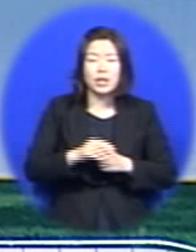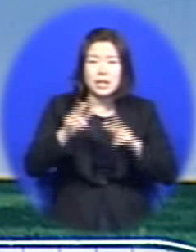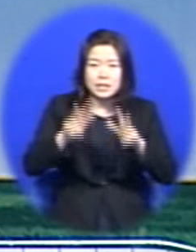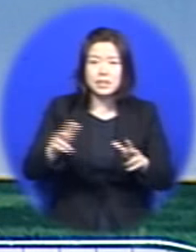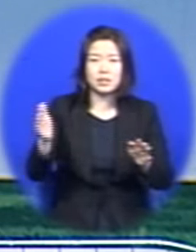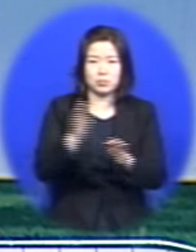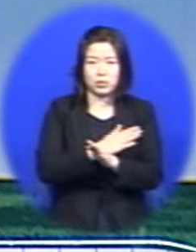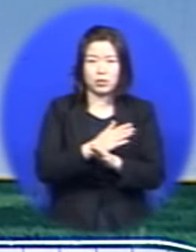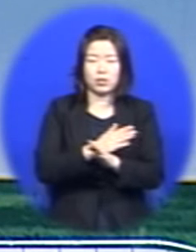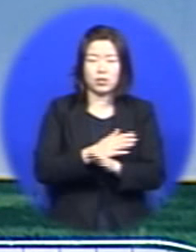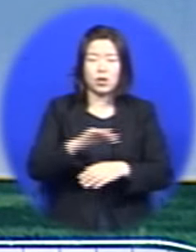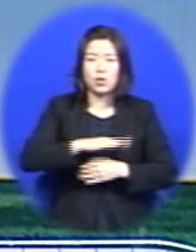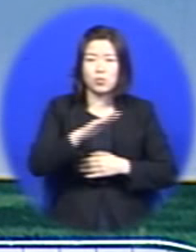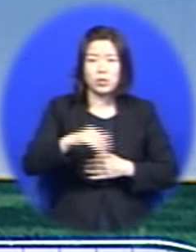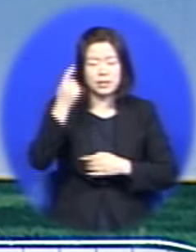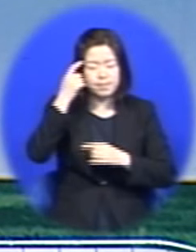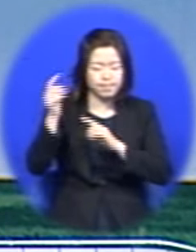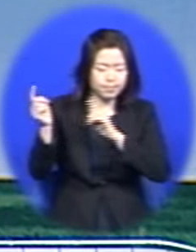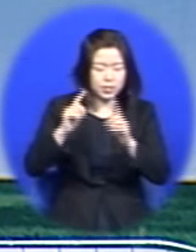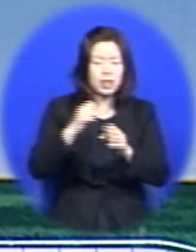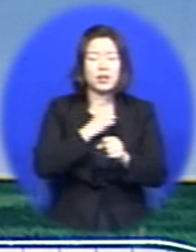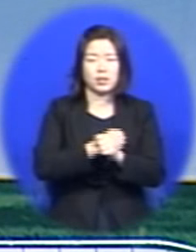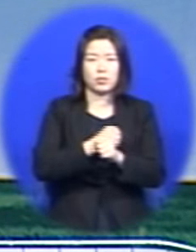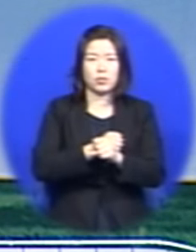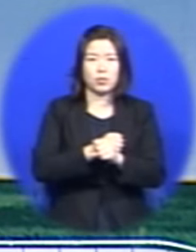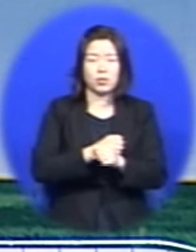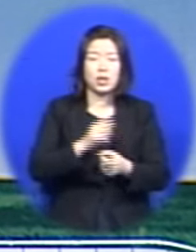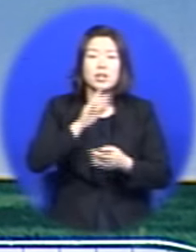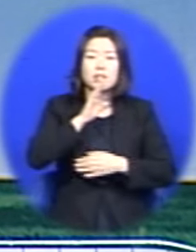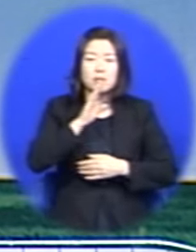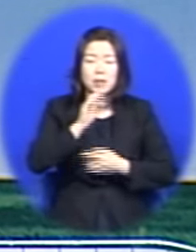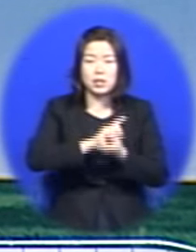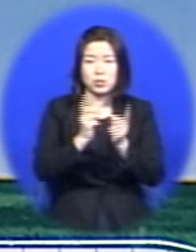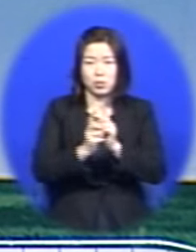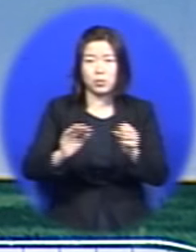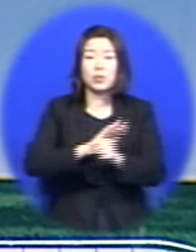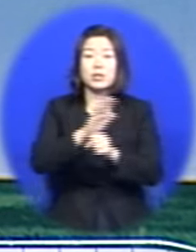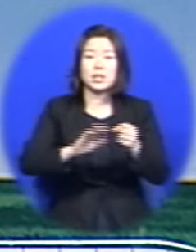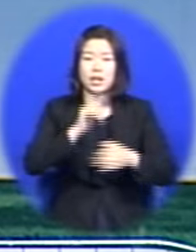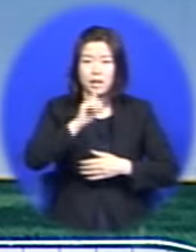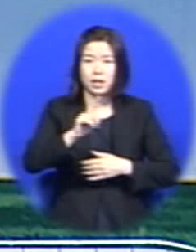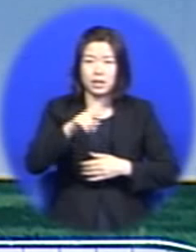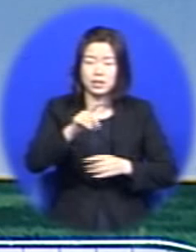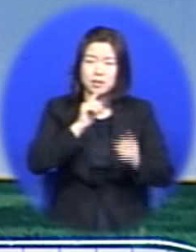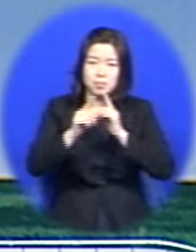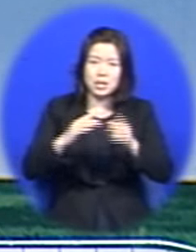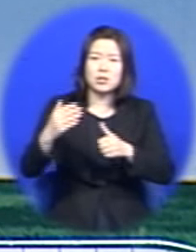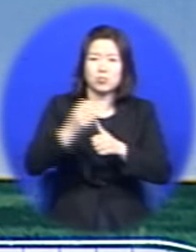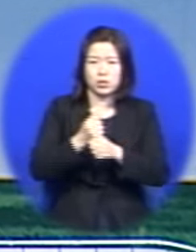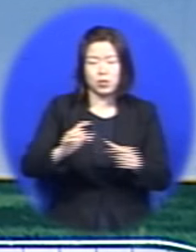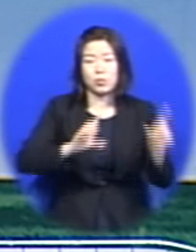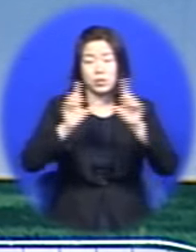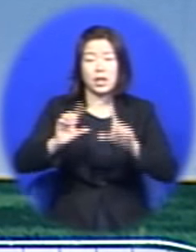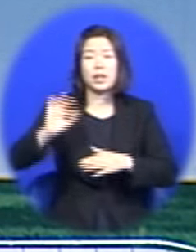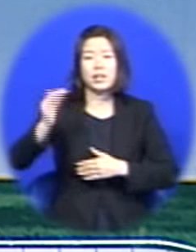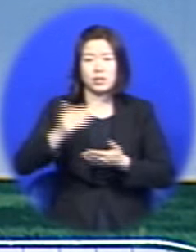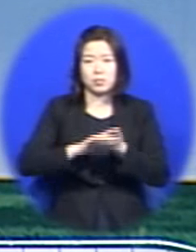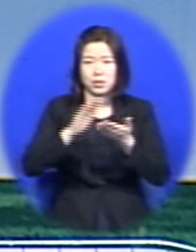우리는 이젠 정신 차리고 정말 서로 사랑하라, 이 말씀 붙잡고 살아야 합니다.